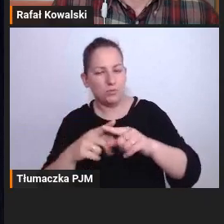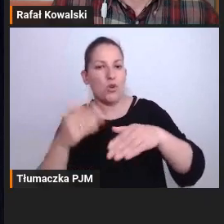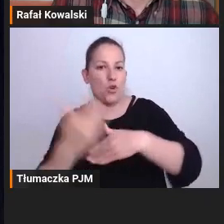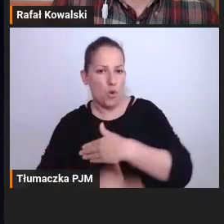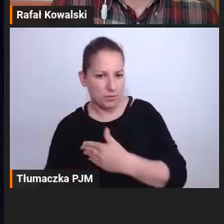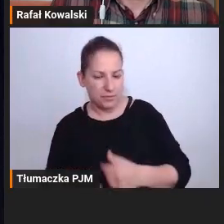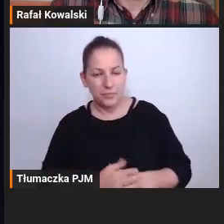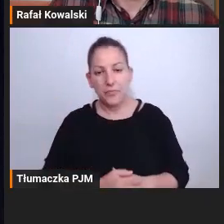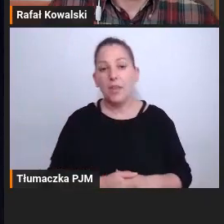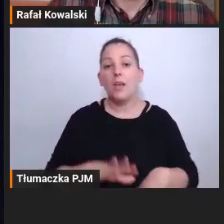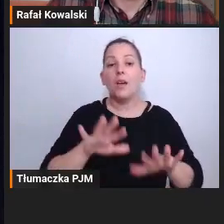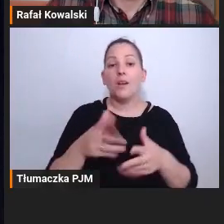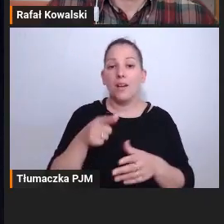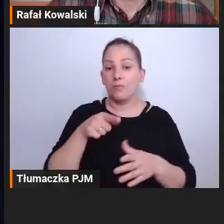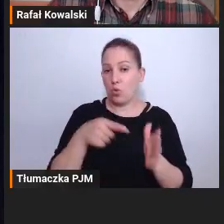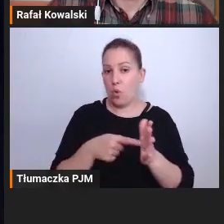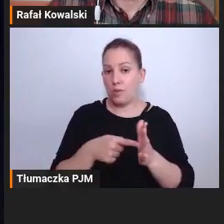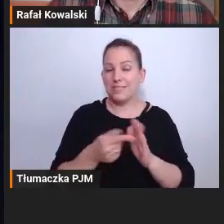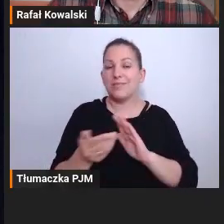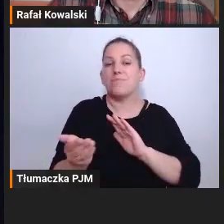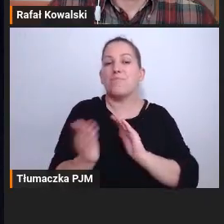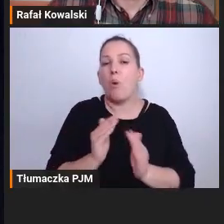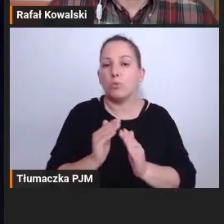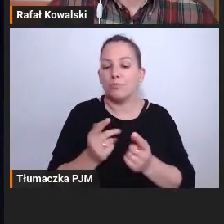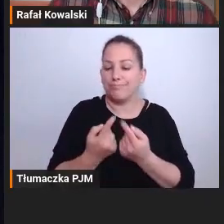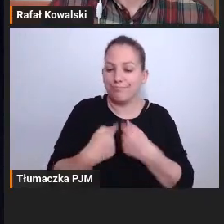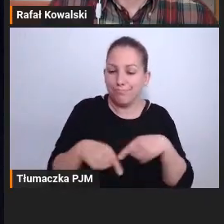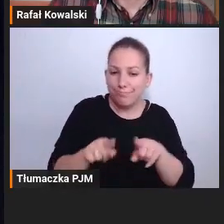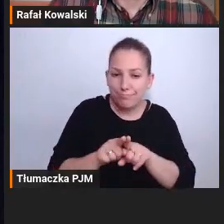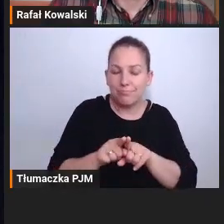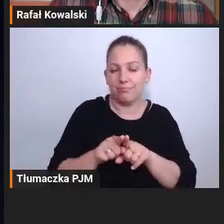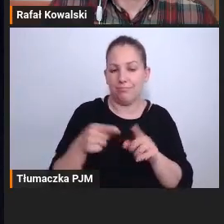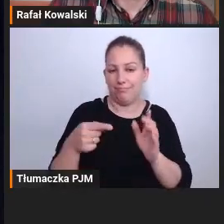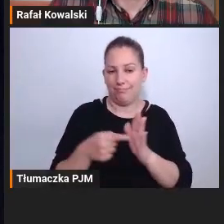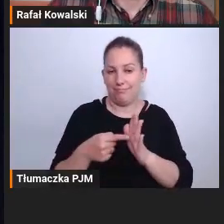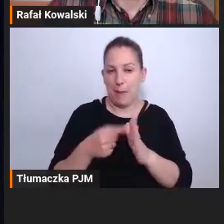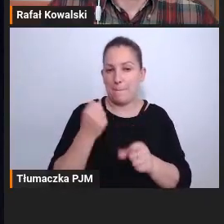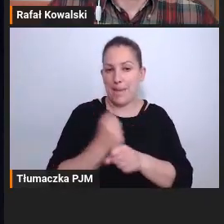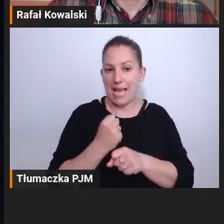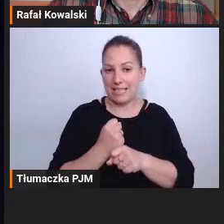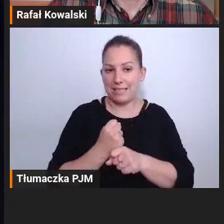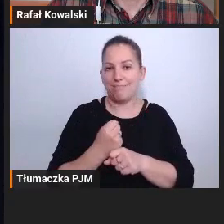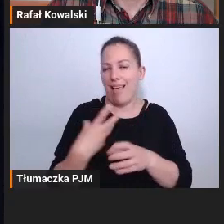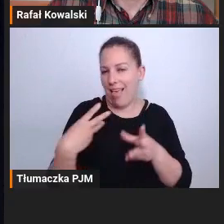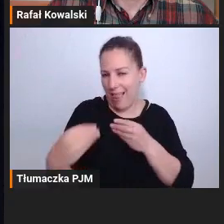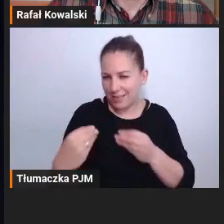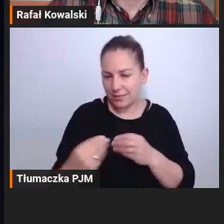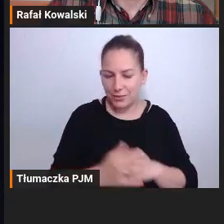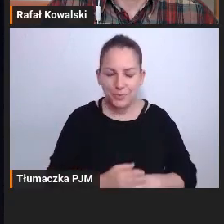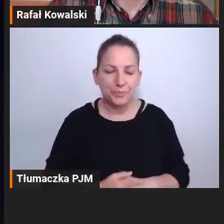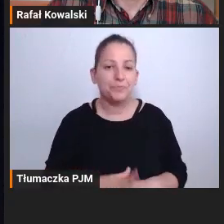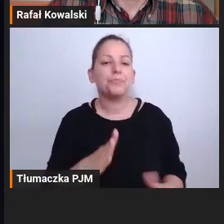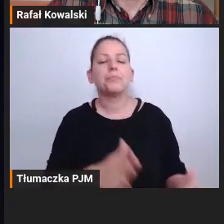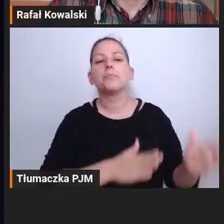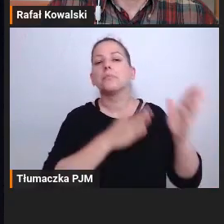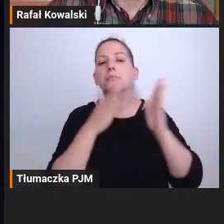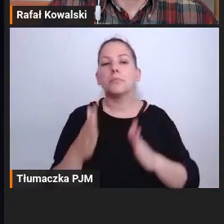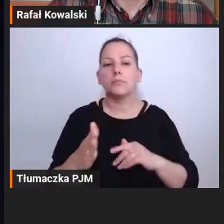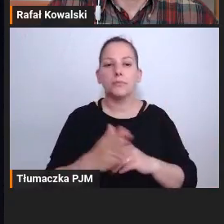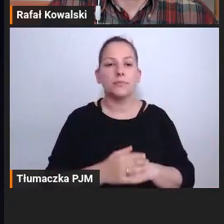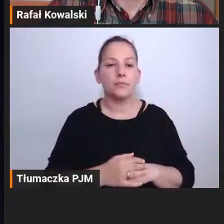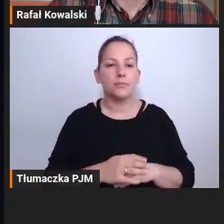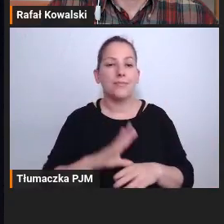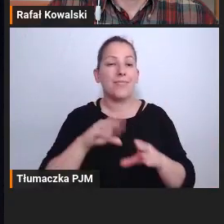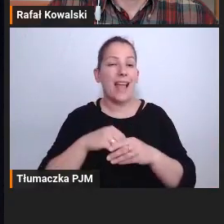skończyć. Czyli jest to sposób na wykonywanie tej pracy w sposób elastyczny. Dalej, w ramach